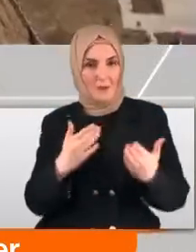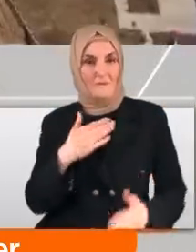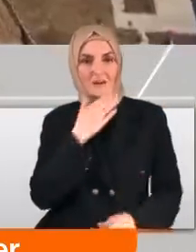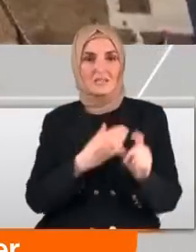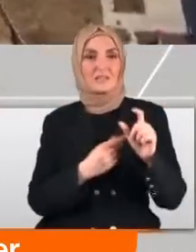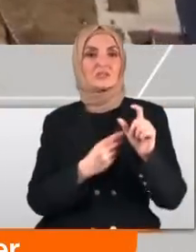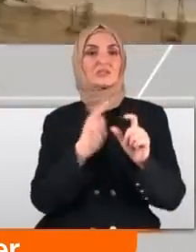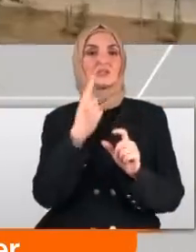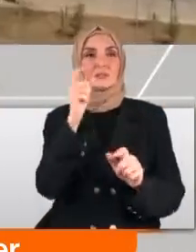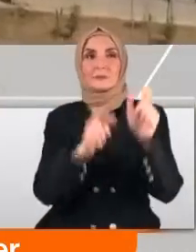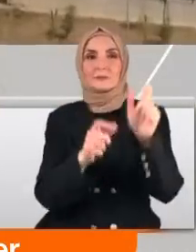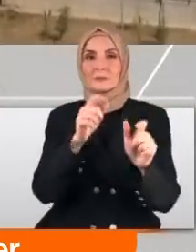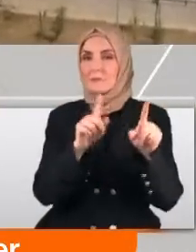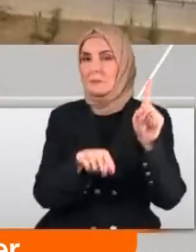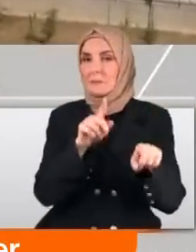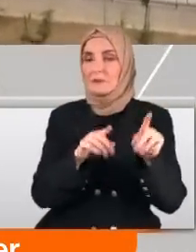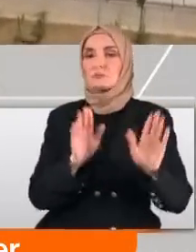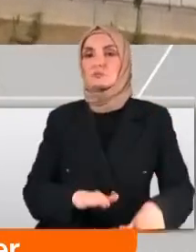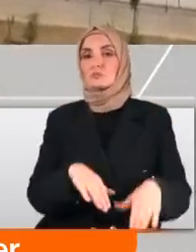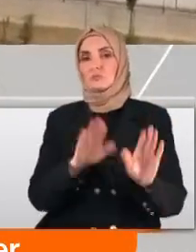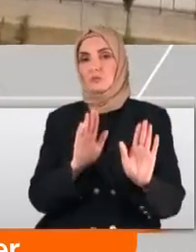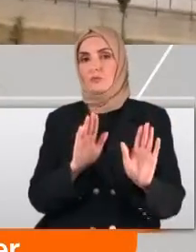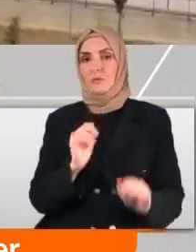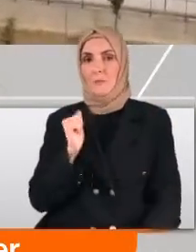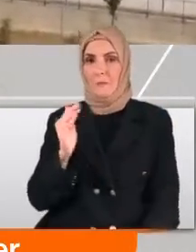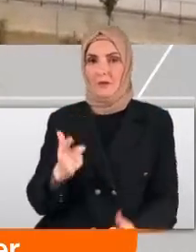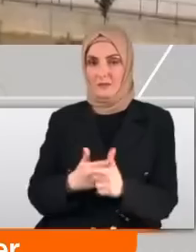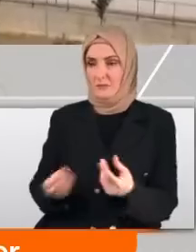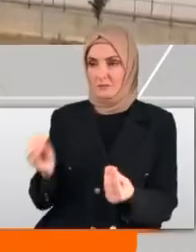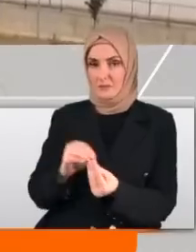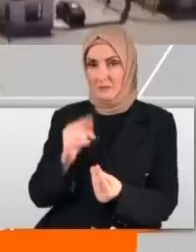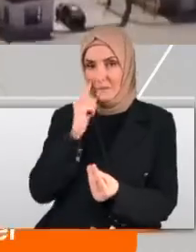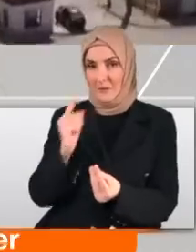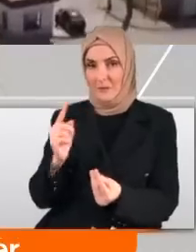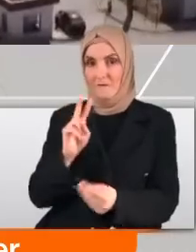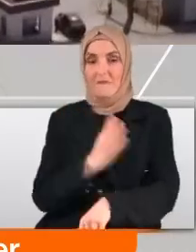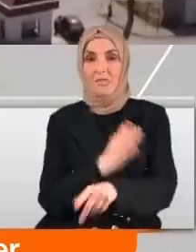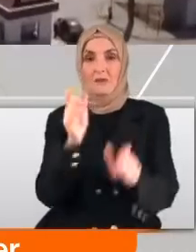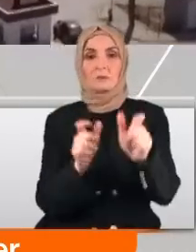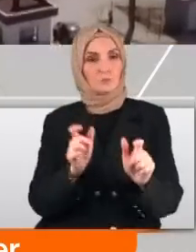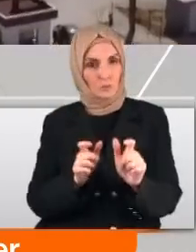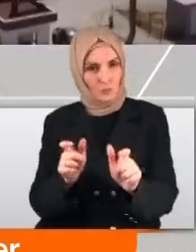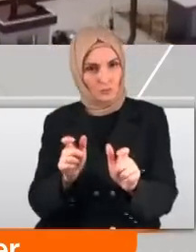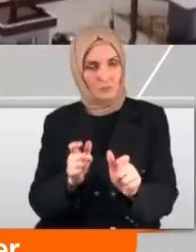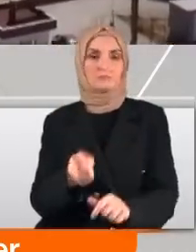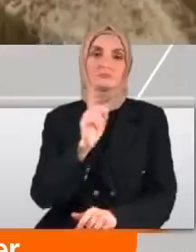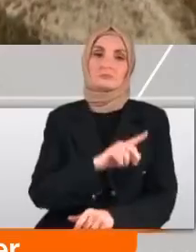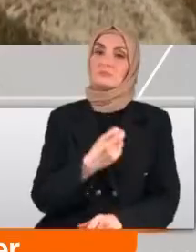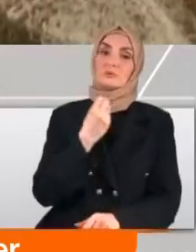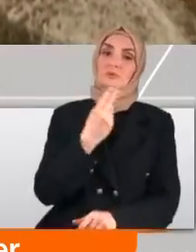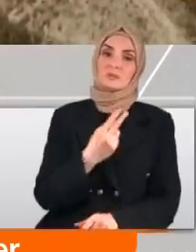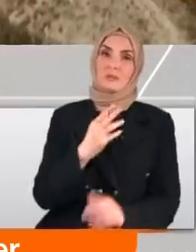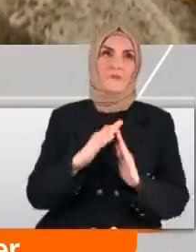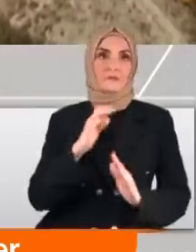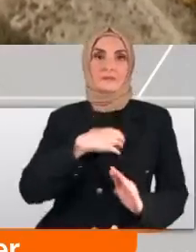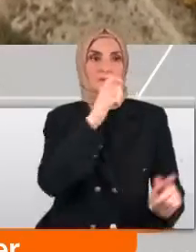Fahiş kira artışları karşısında vatandaşlarımızı korumak, öte yandan mülk sahiplerinde hak ve hukukunu koruyarak ve